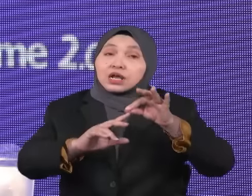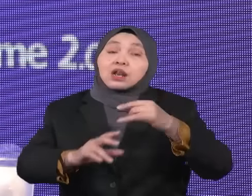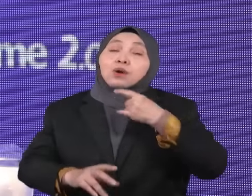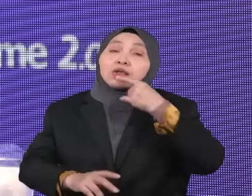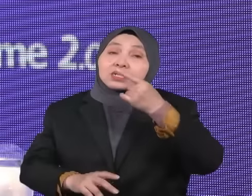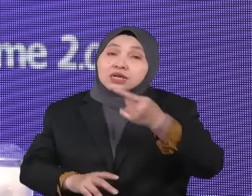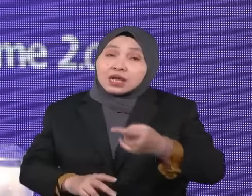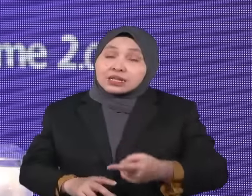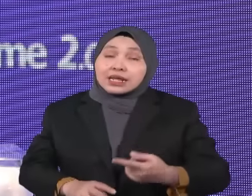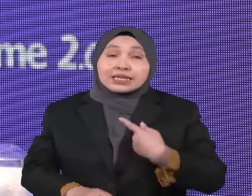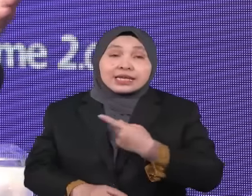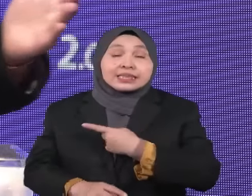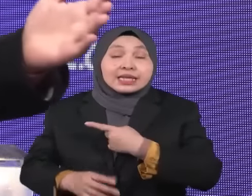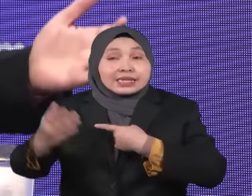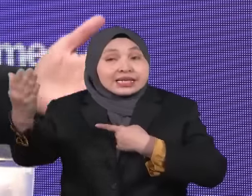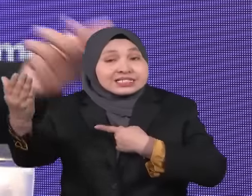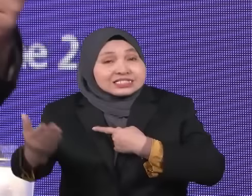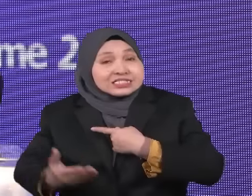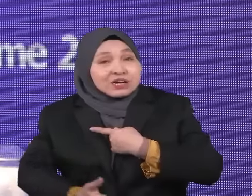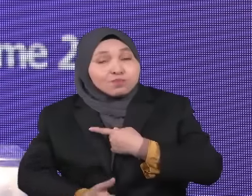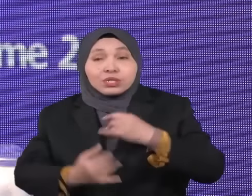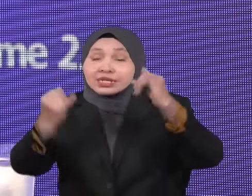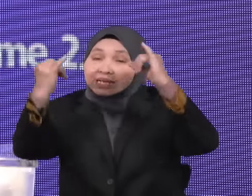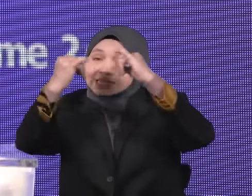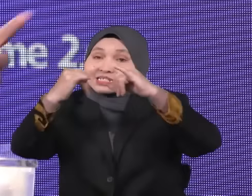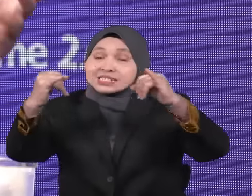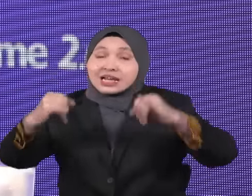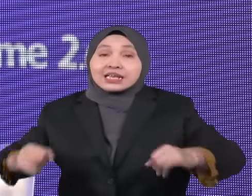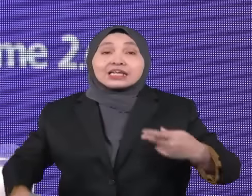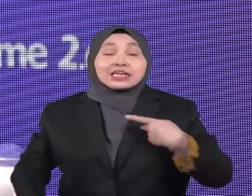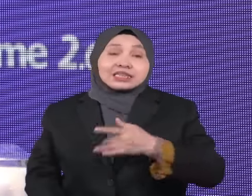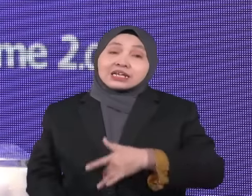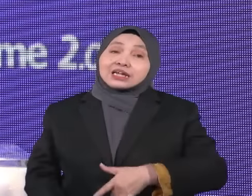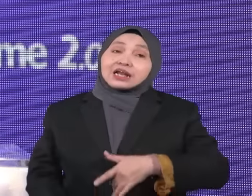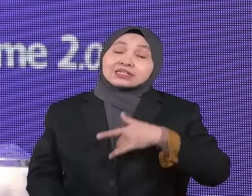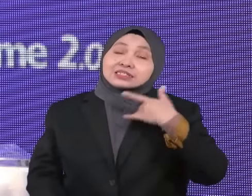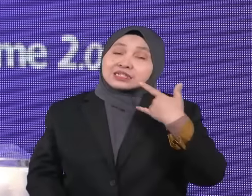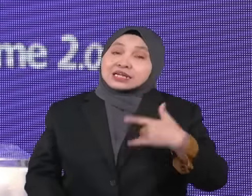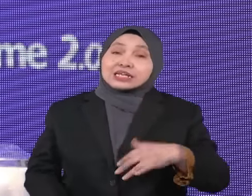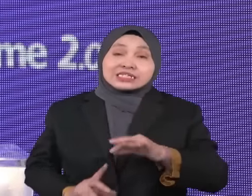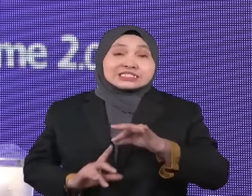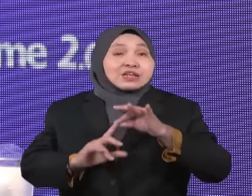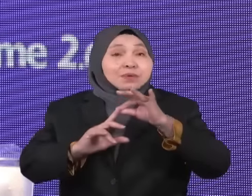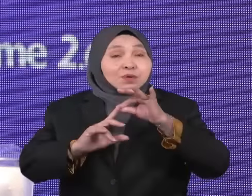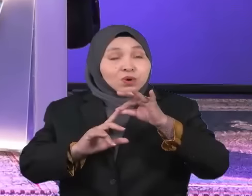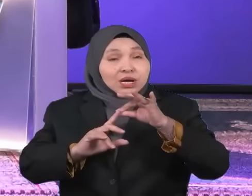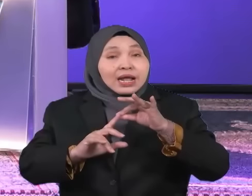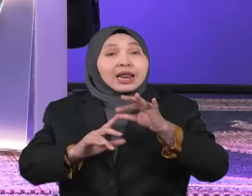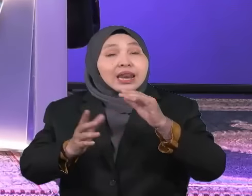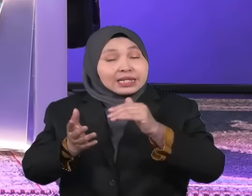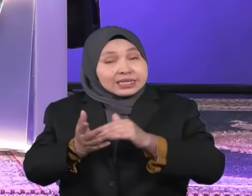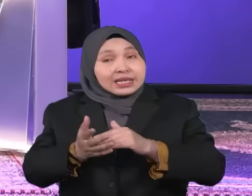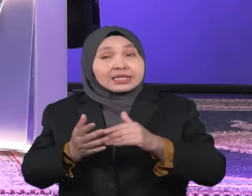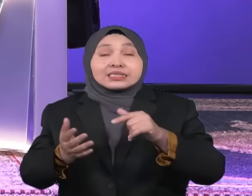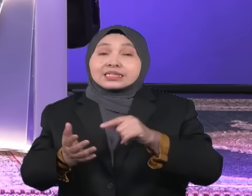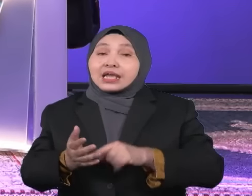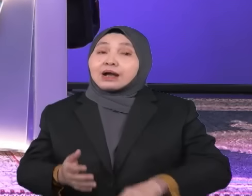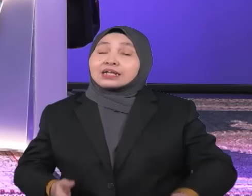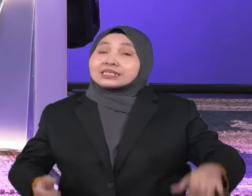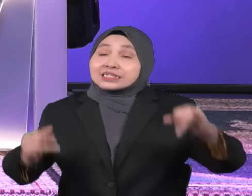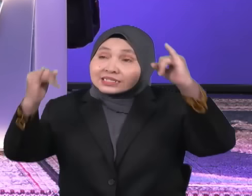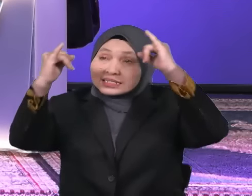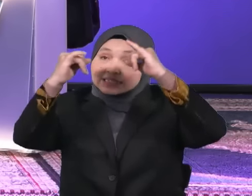katakan kita dijemput pergi istana pun kita rasa lepas itu istimewa tu. Kan? Apatah lagi ini adalah